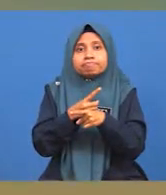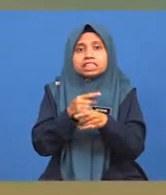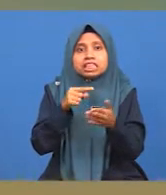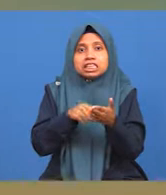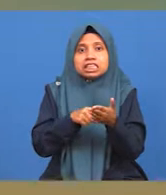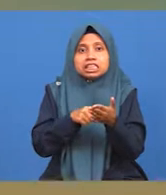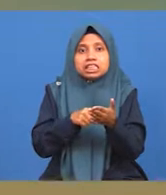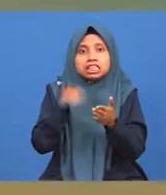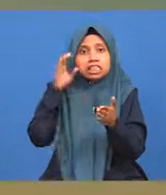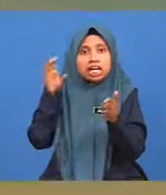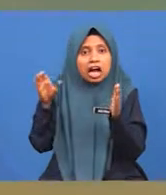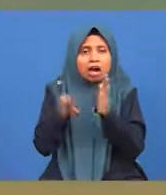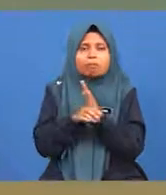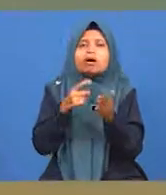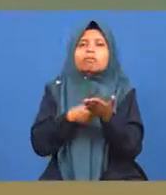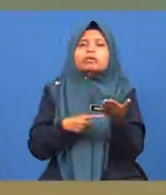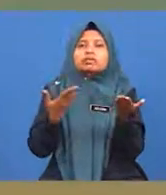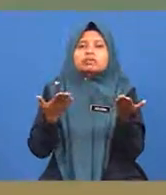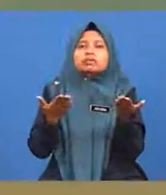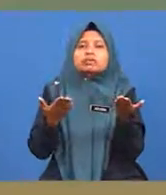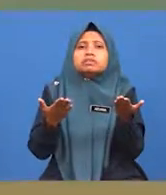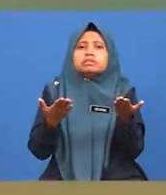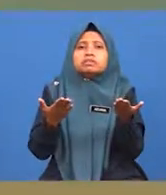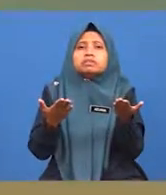Ini gambar apa pula?